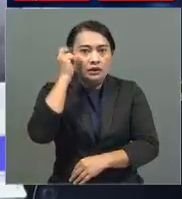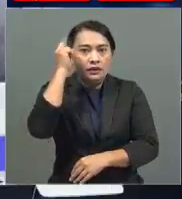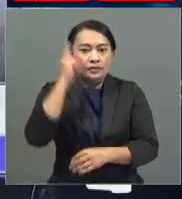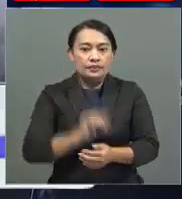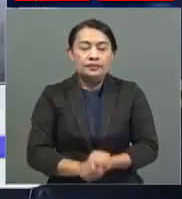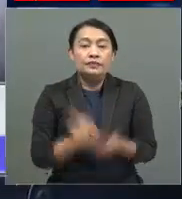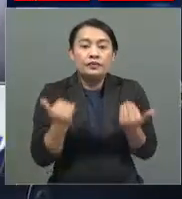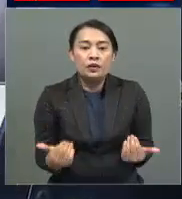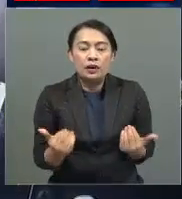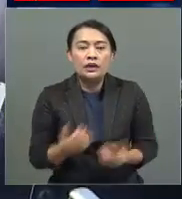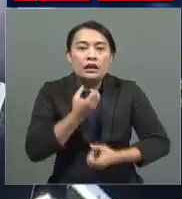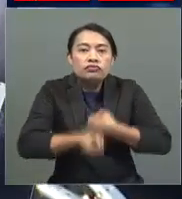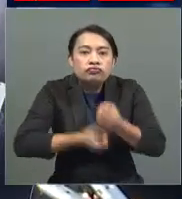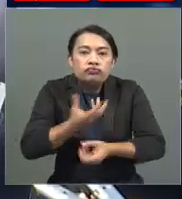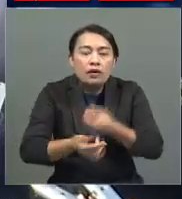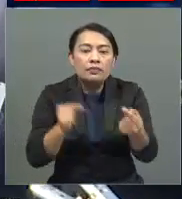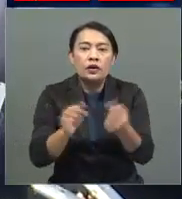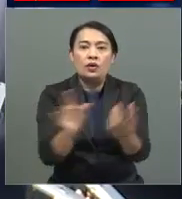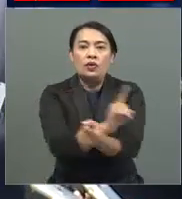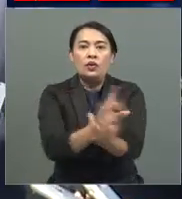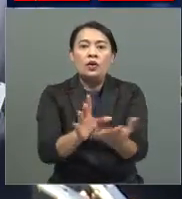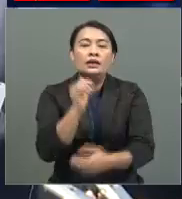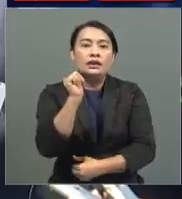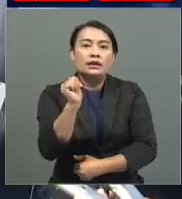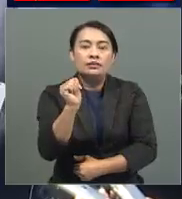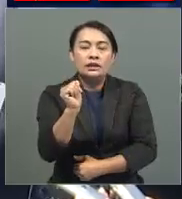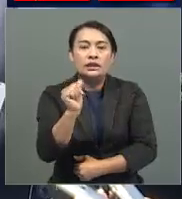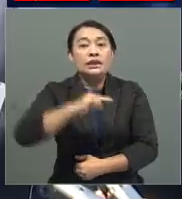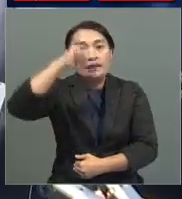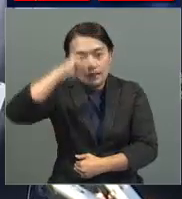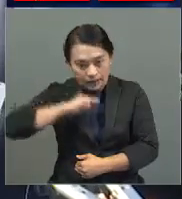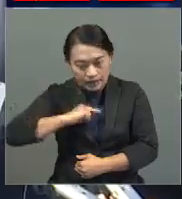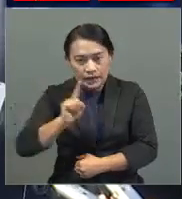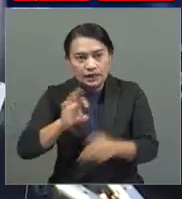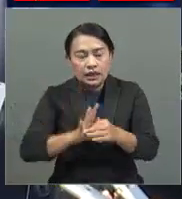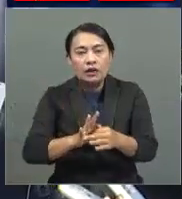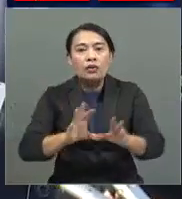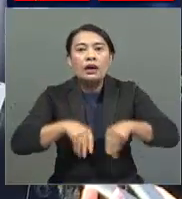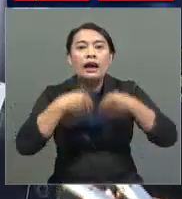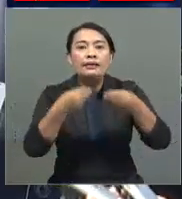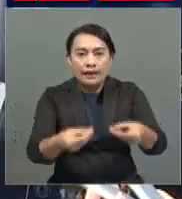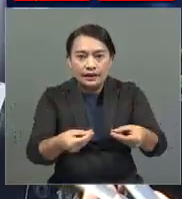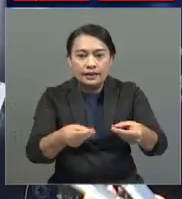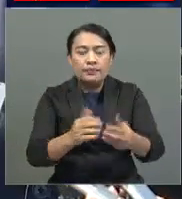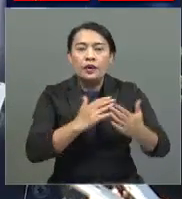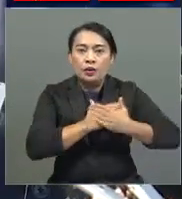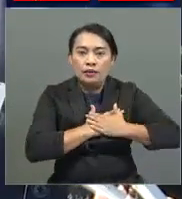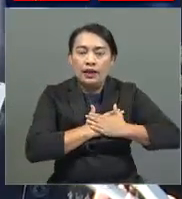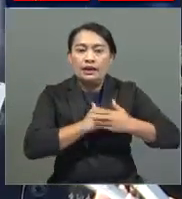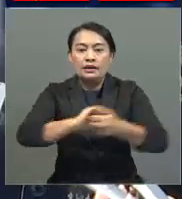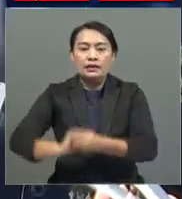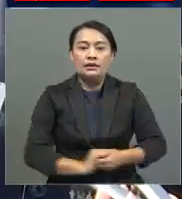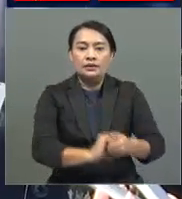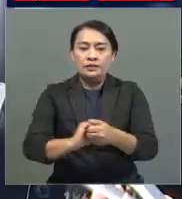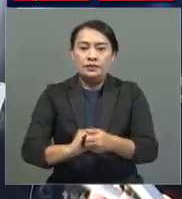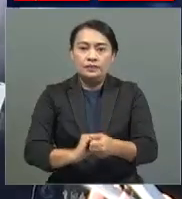วันนี้เป็นการแสดงออกถึงวัฒนธรรมอันดีงามของไทยที่เคยมีมายาวนานคือการเผื่อแผ่แบ่งปันความรักความสามัคคีมันอาจจะเกิดปัญห